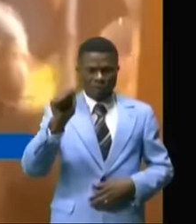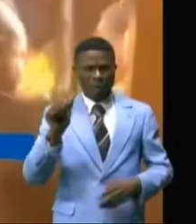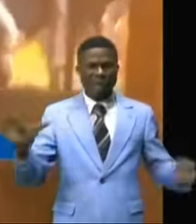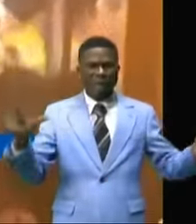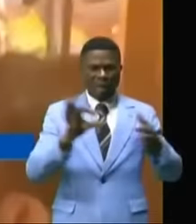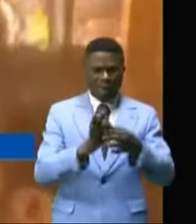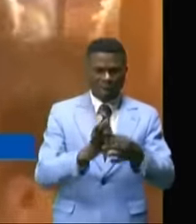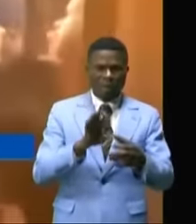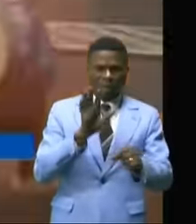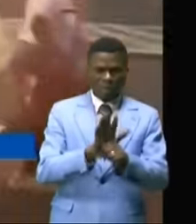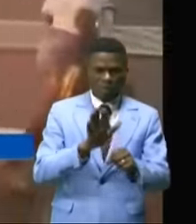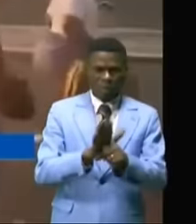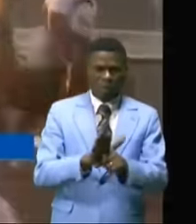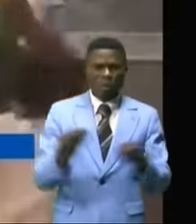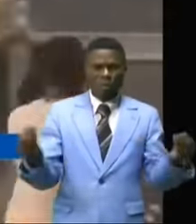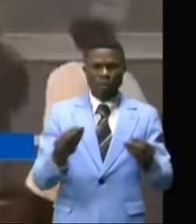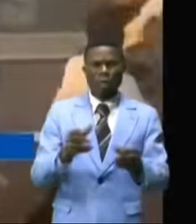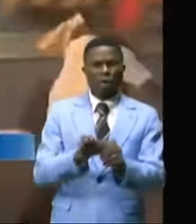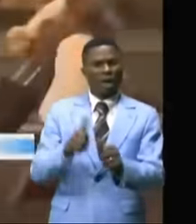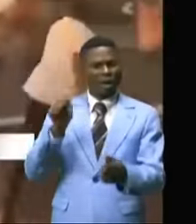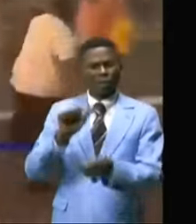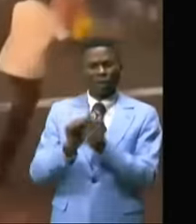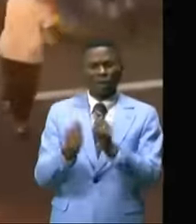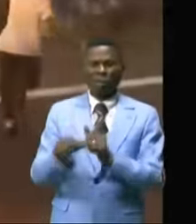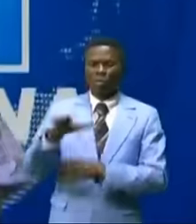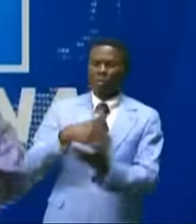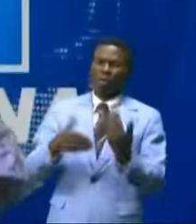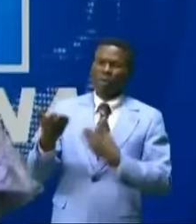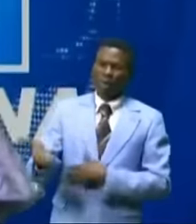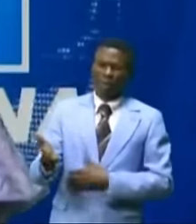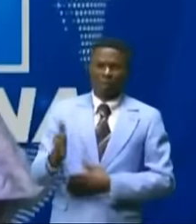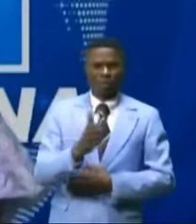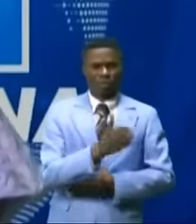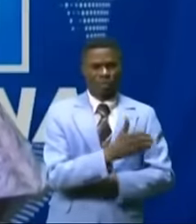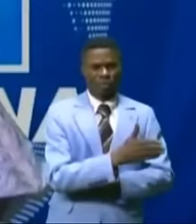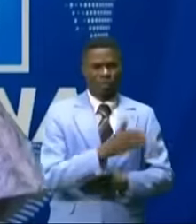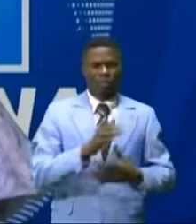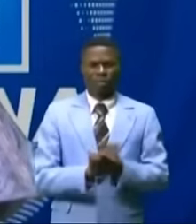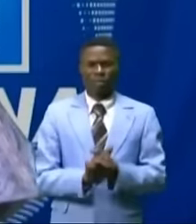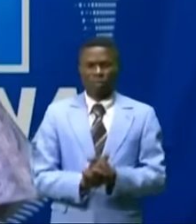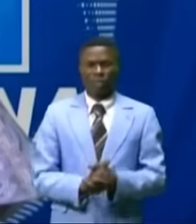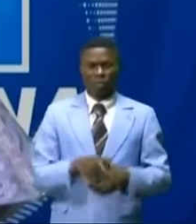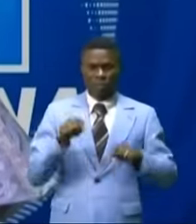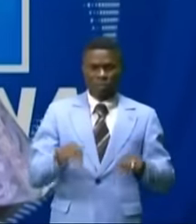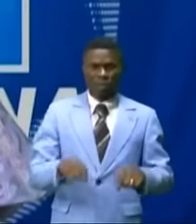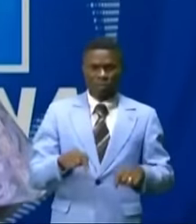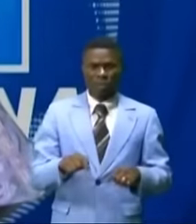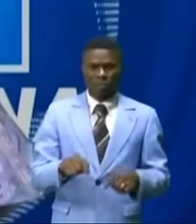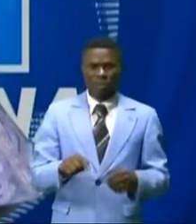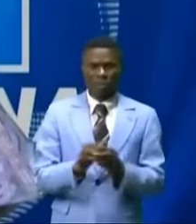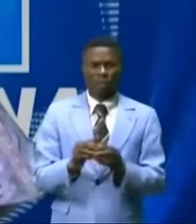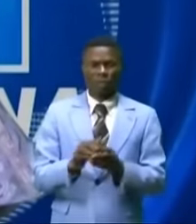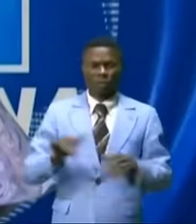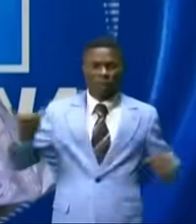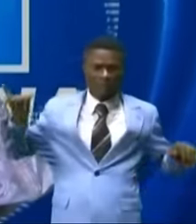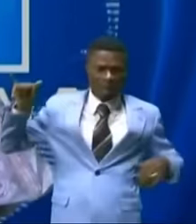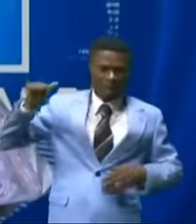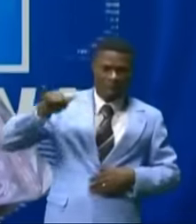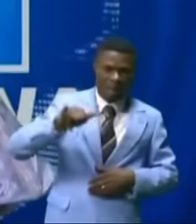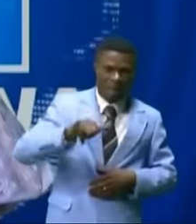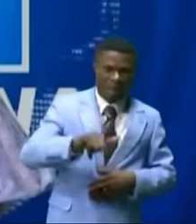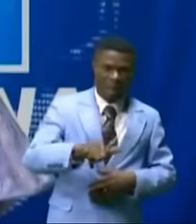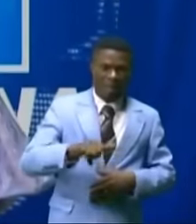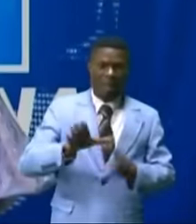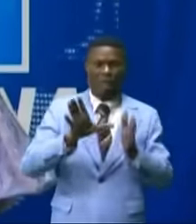consolidée davantage afin d'éviter tout désagrément. Restons sur la piste d'atterrissage pour parler de